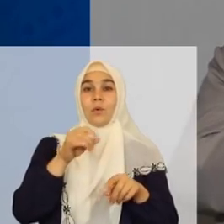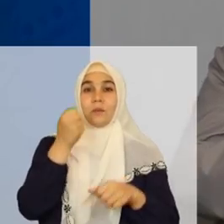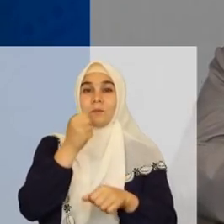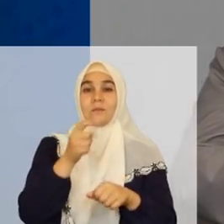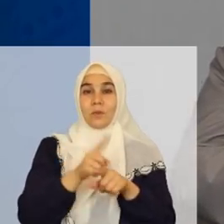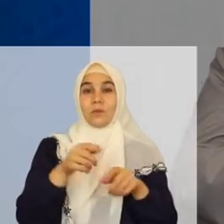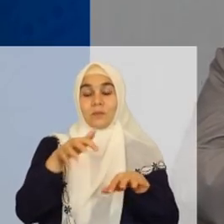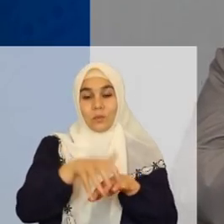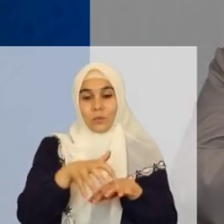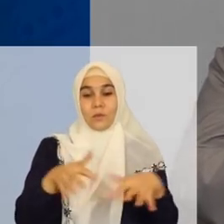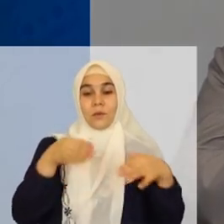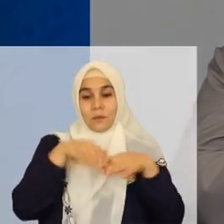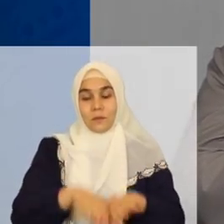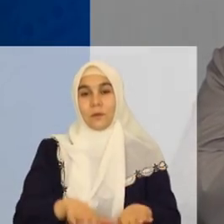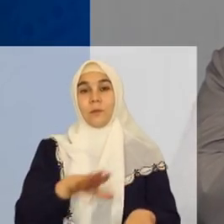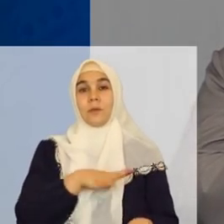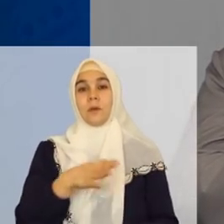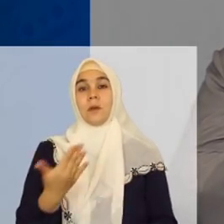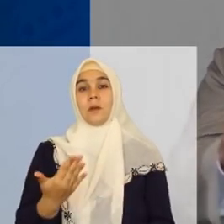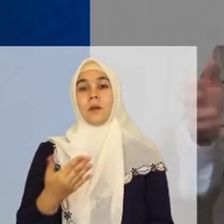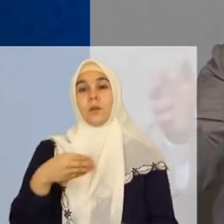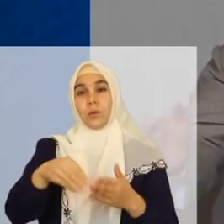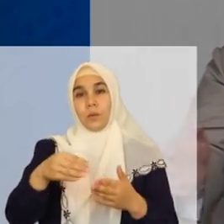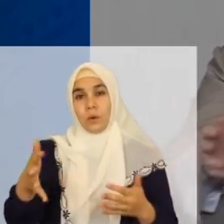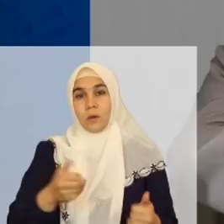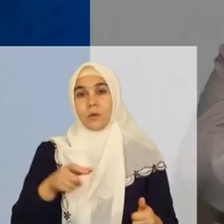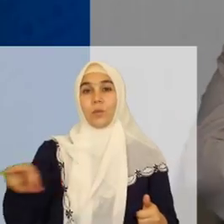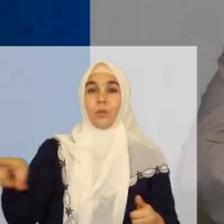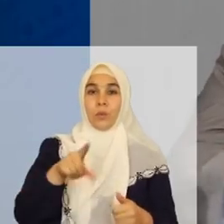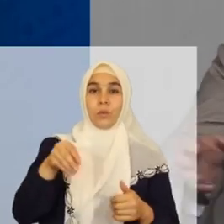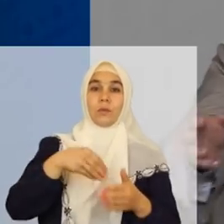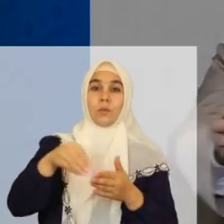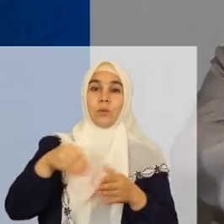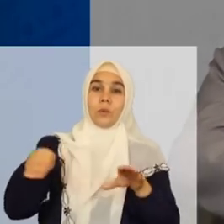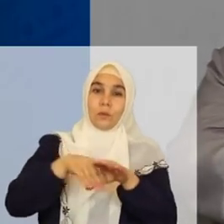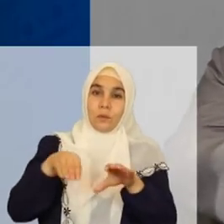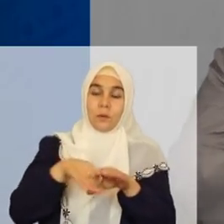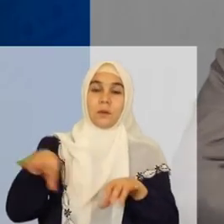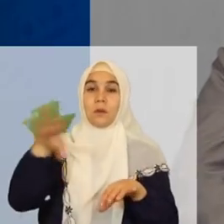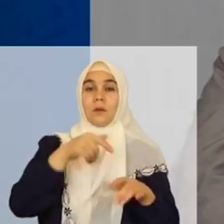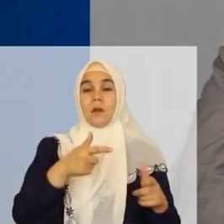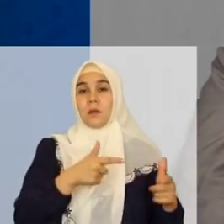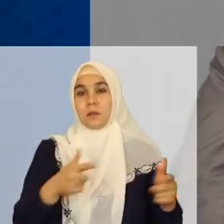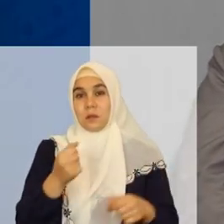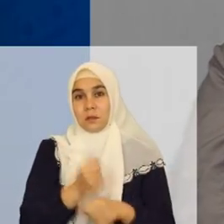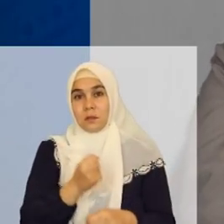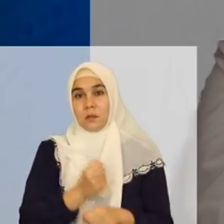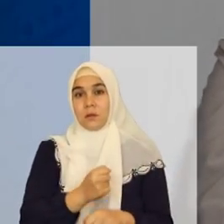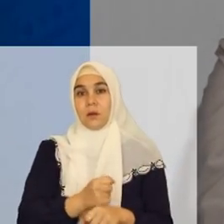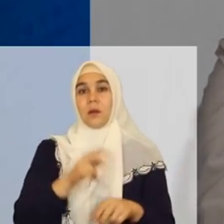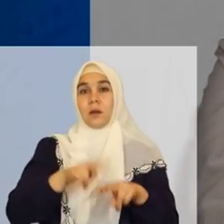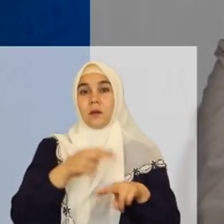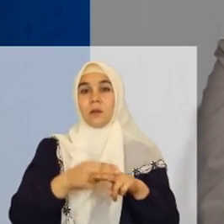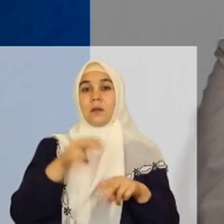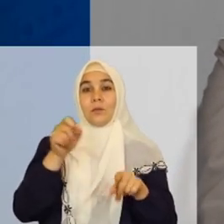muhrimlar ihromga kiradiganlar kiyadigan narsani olyapti. Yana yo'l safar xarajatini yig'yapti, boshqalarni qilyapti. Bu